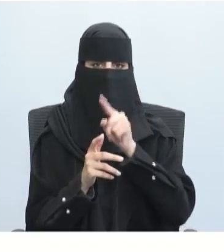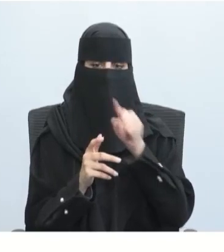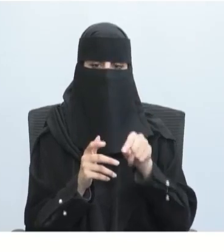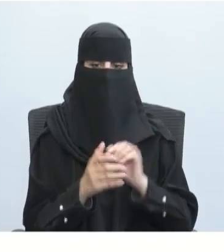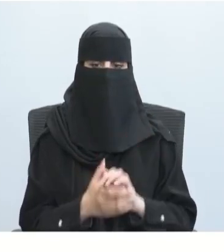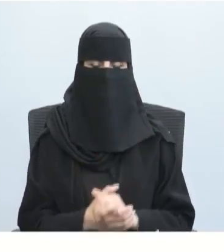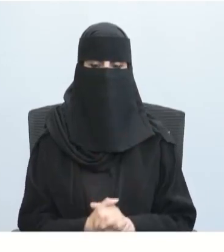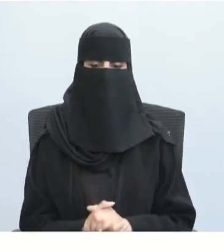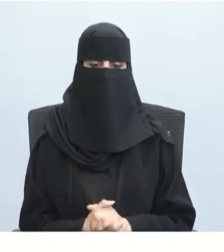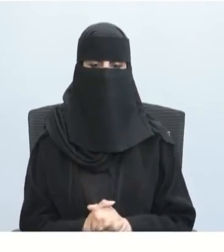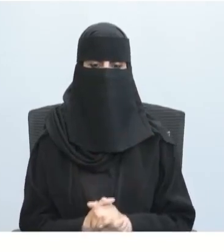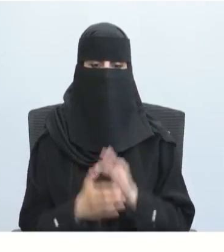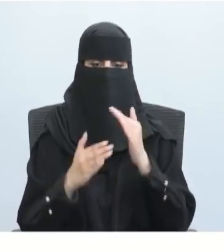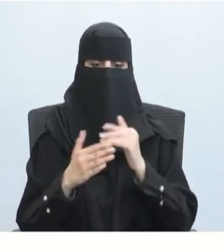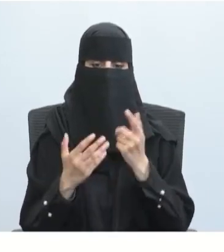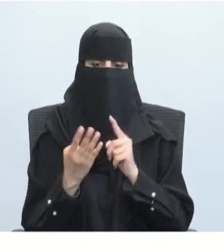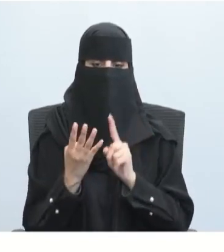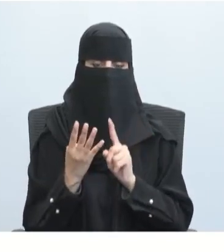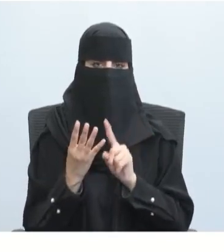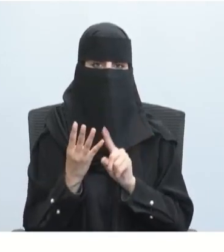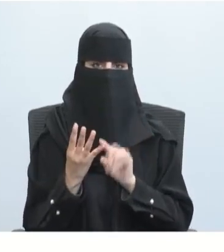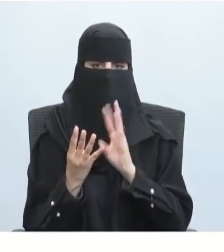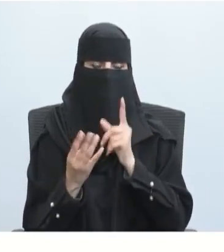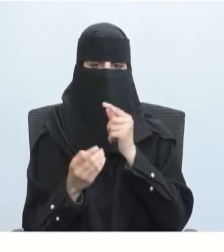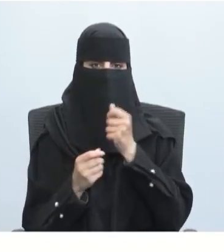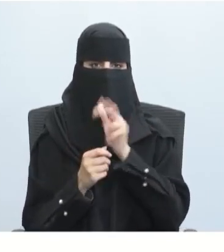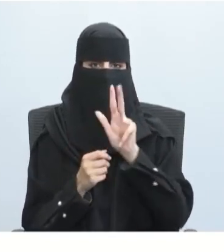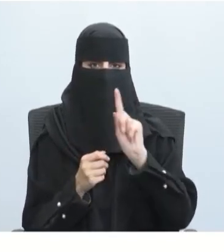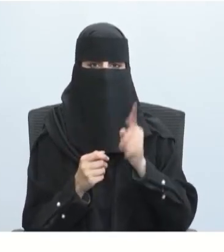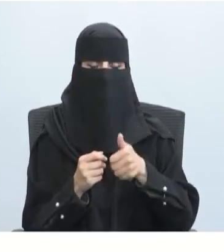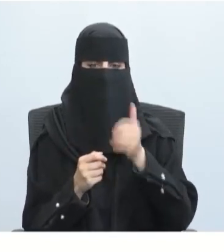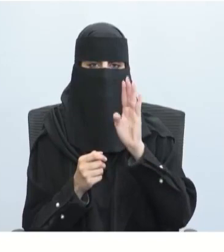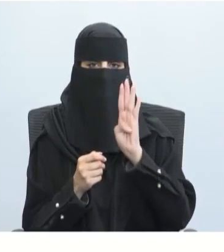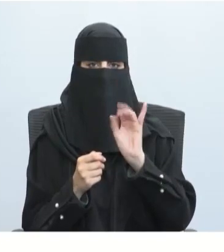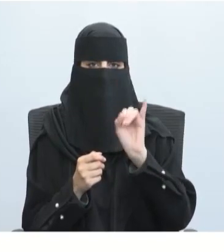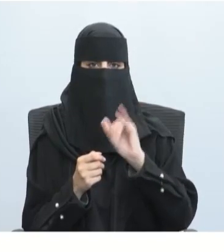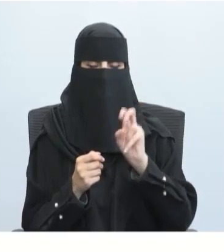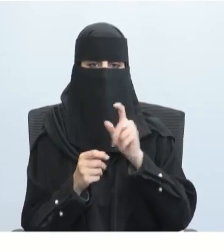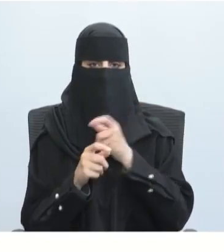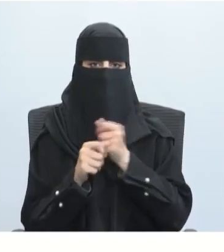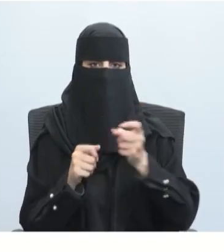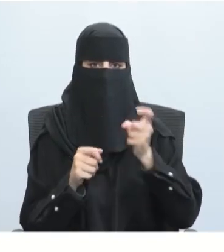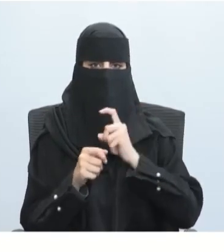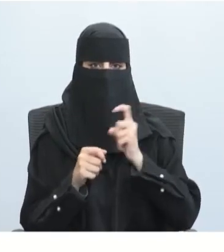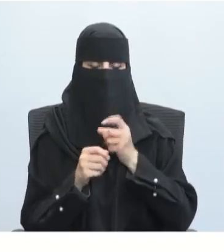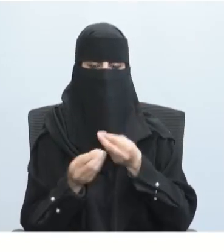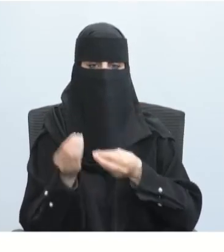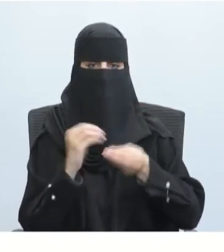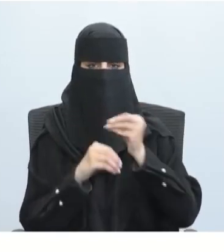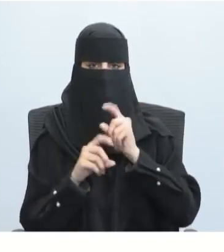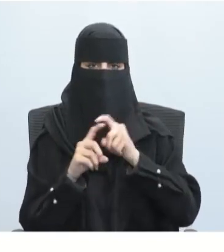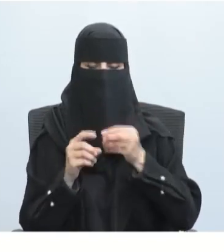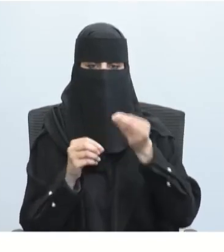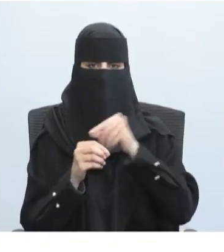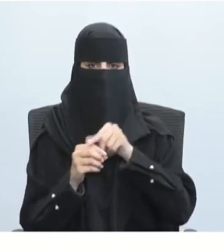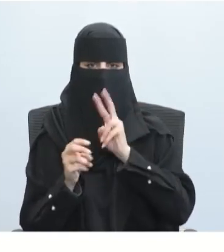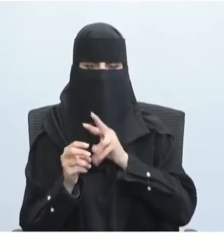معينه السؤال الرابع التراكميه هي كسب العائد من العائد نفكر قليلا في هذه